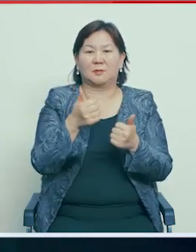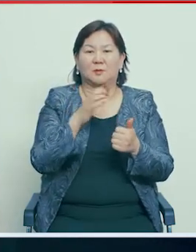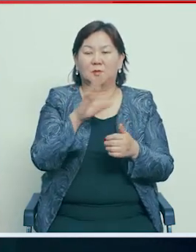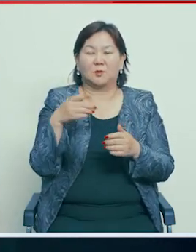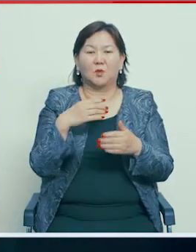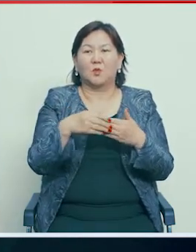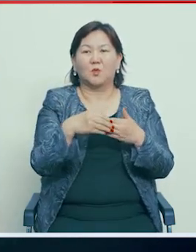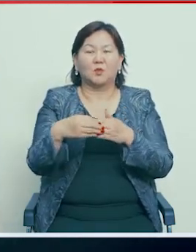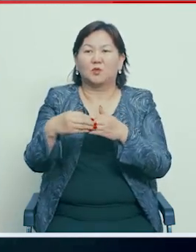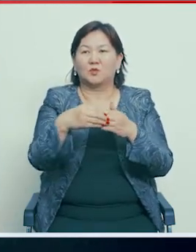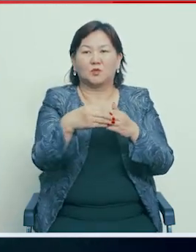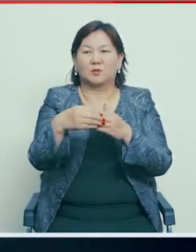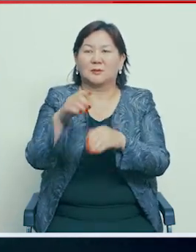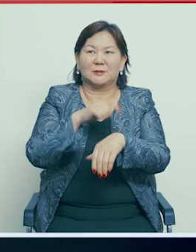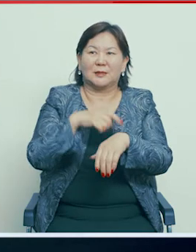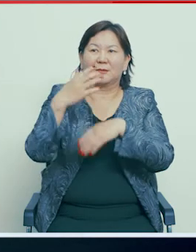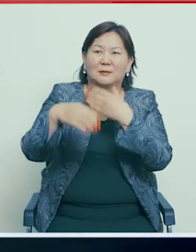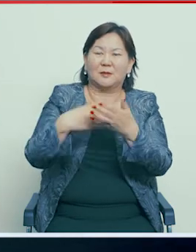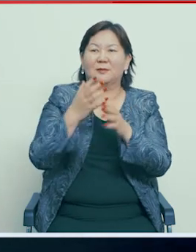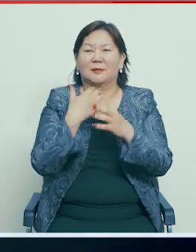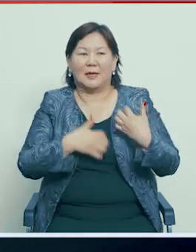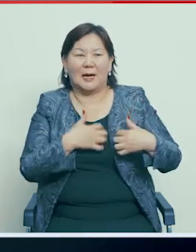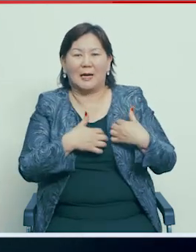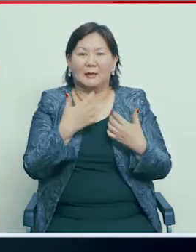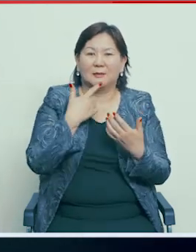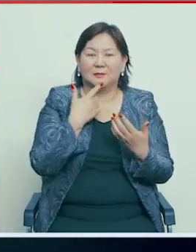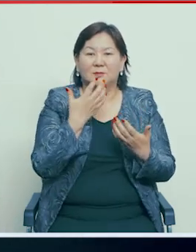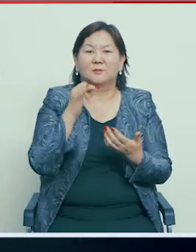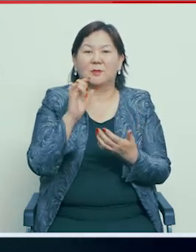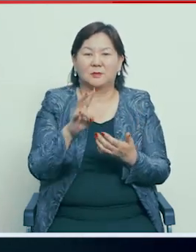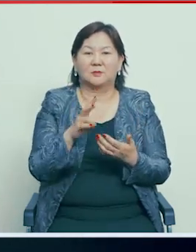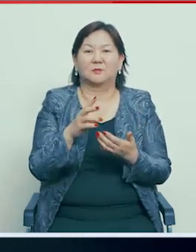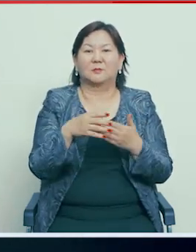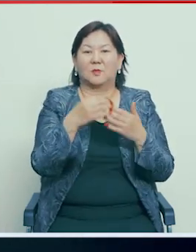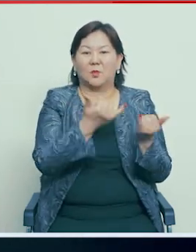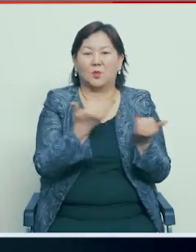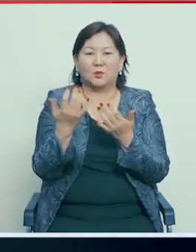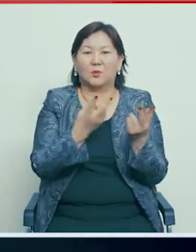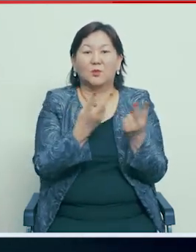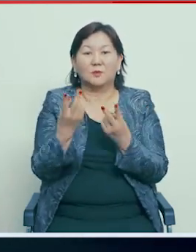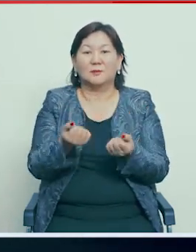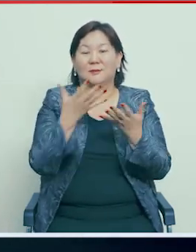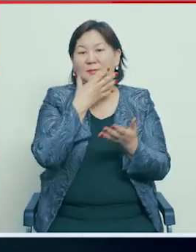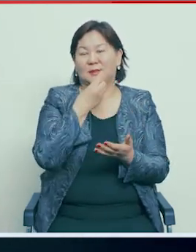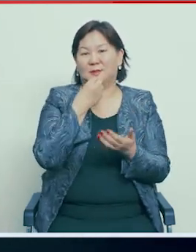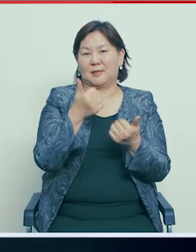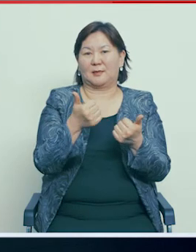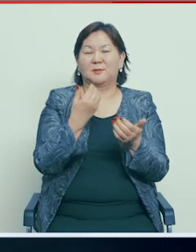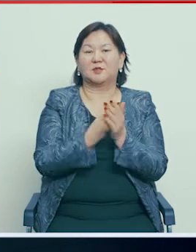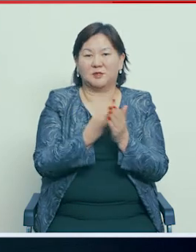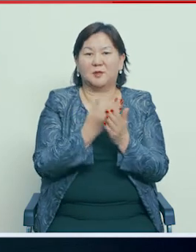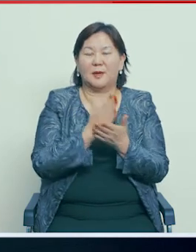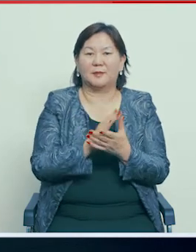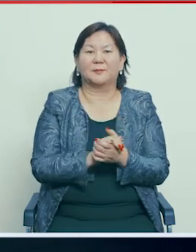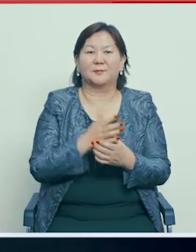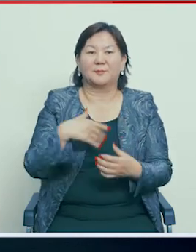хүн хөдөлж явахгүй бол нөгөө хүнийхээ цаг завыг гаргах гал яарал ингээ хэцүү явдаг. Тэгсэн чинь тийм духтах үйлчлэгээ гарцсан байна. Ямар сайхан юм бэ гэсэн жишээ байс.